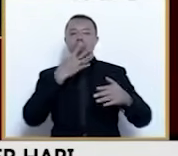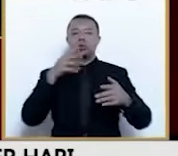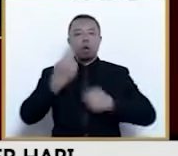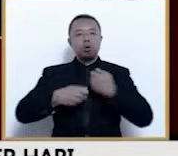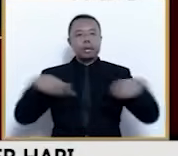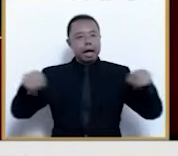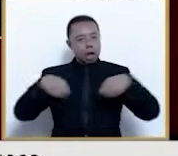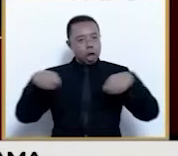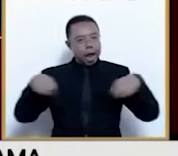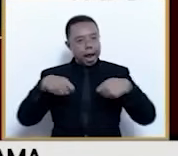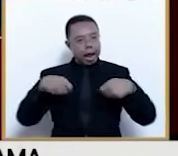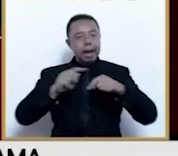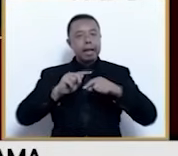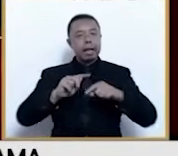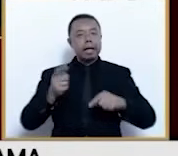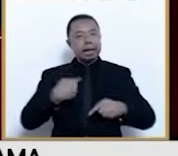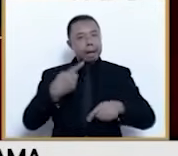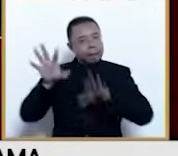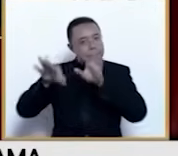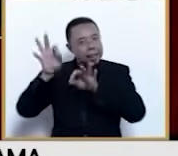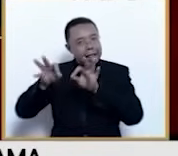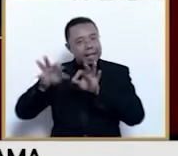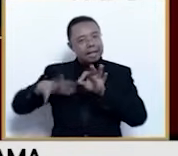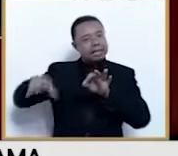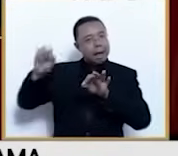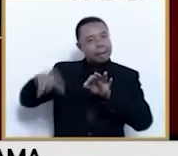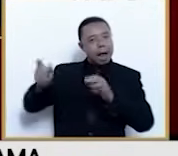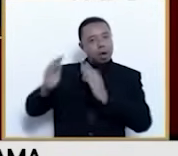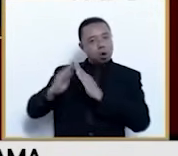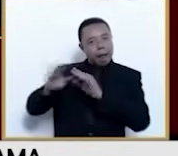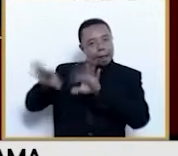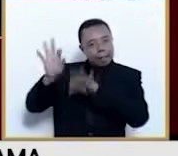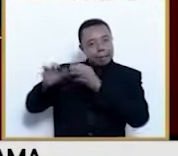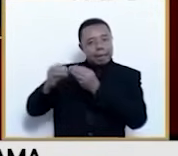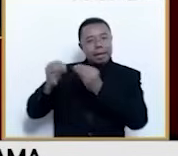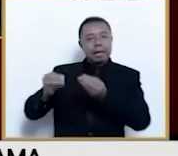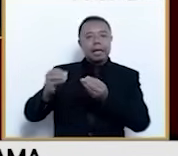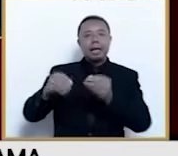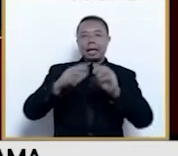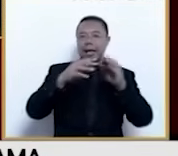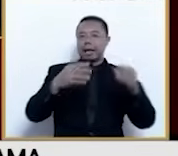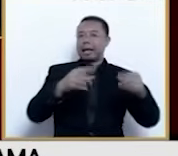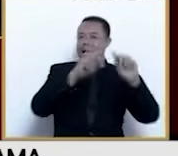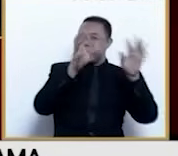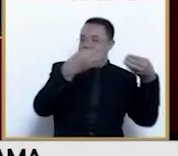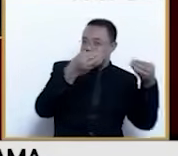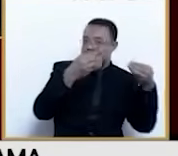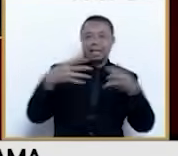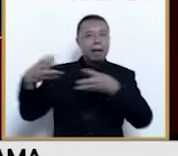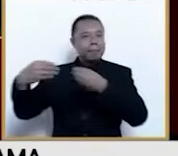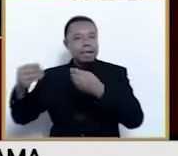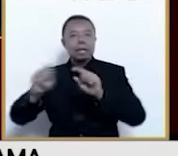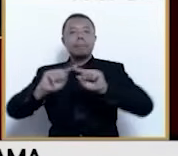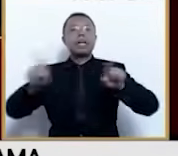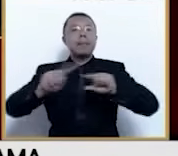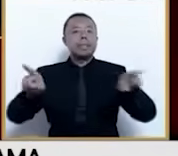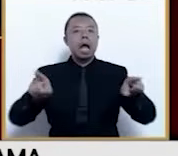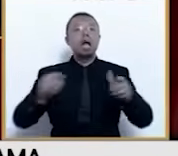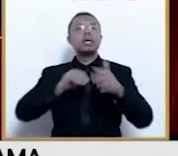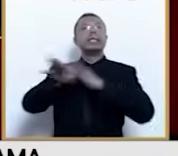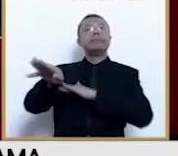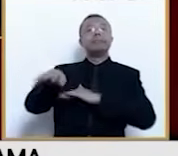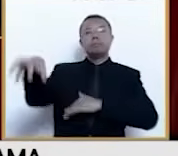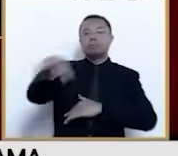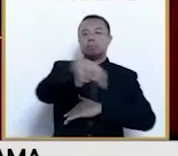restoran, kami memilah sampah dari rumah, karton, plastiknya kami pisahkan, kami kirim ke bank